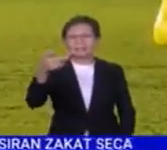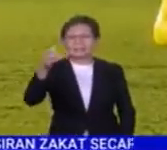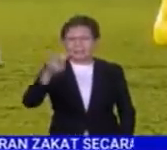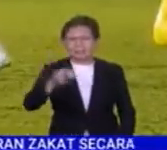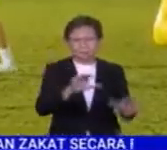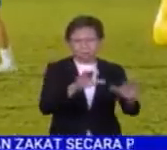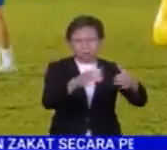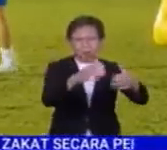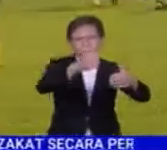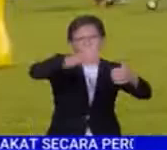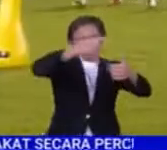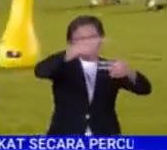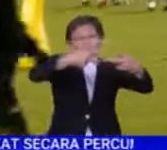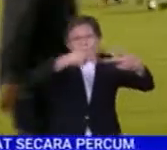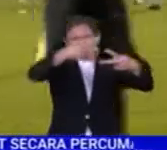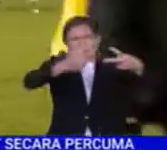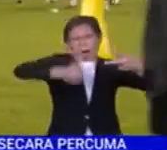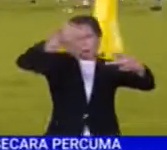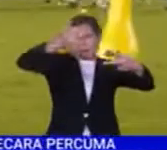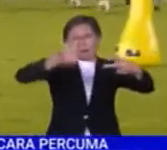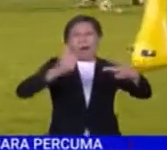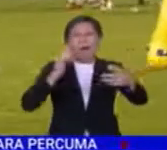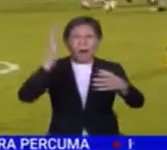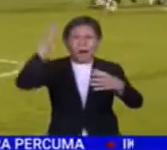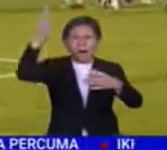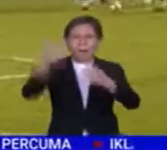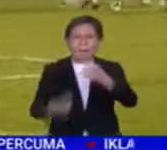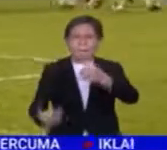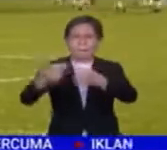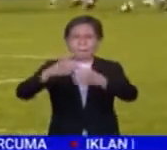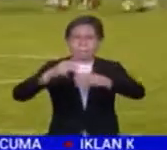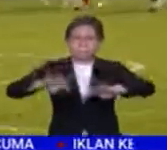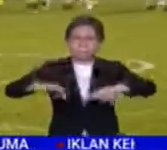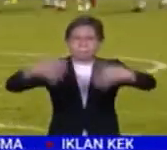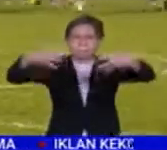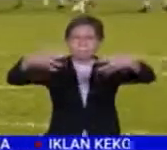setiap kumpulan seterusnya bakal layak ke suku akhir.